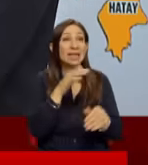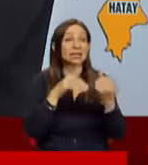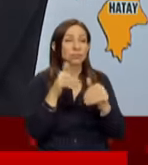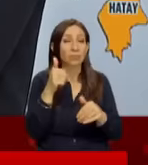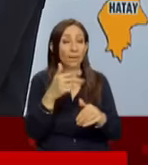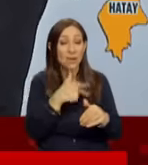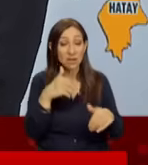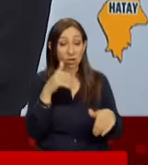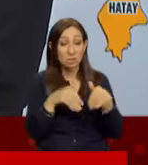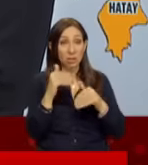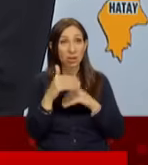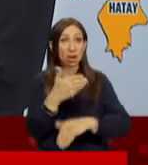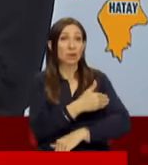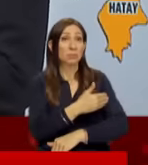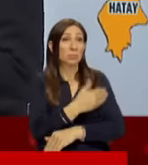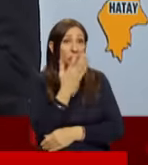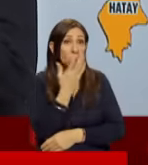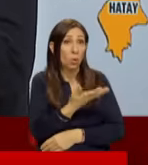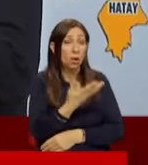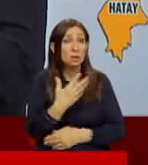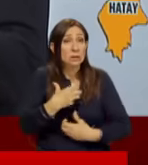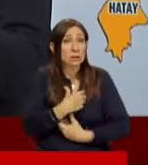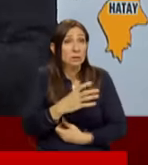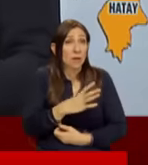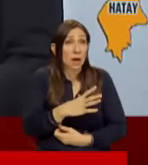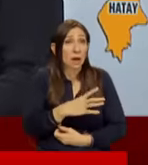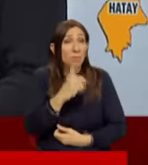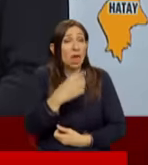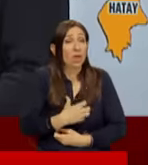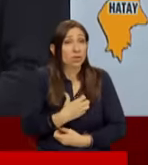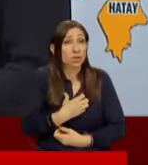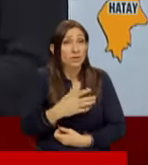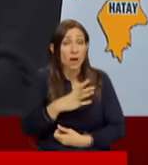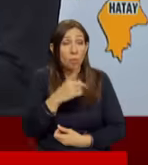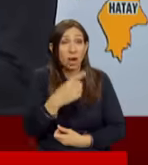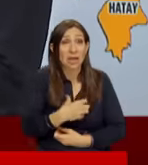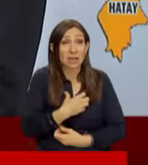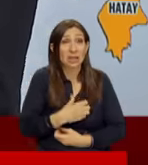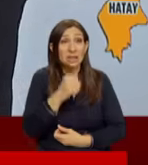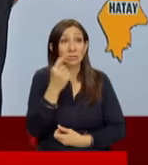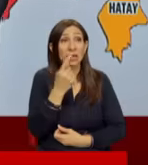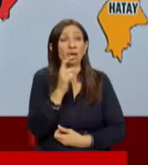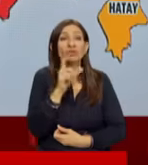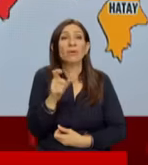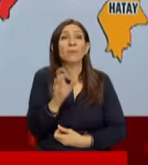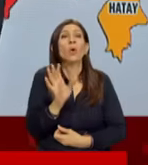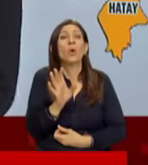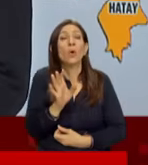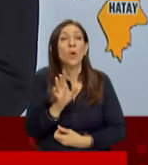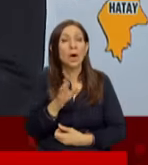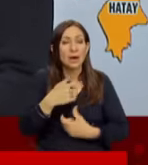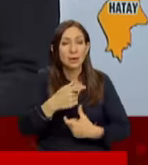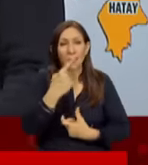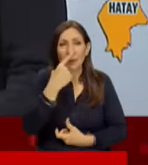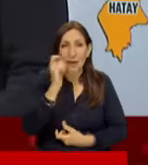Şimdi yerel seçimde vatandaş hizmet bekliyor. Sıkıntısı var. Bir de endişesi var. Ve bu endişelerin hiçbirine de cevap vermiyorsunuz. Kanalizasyonu